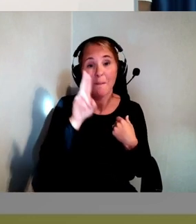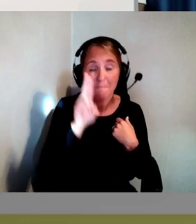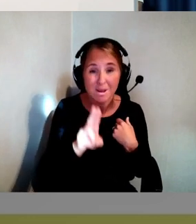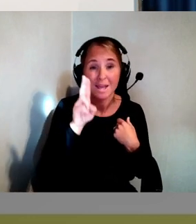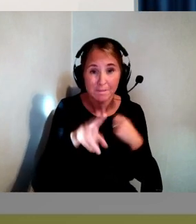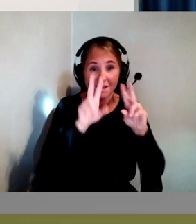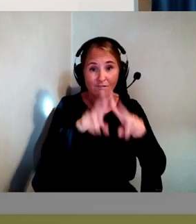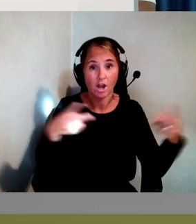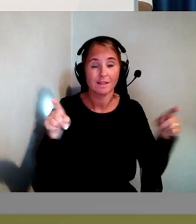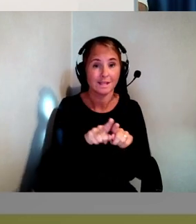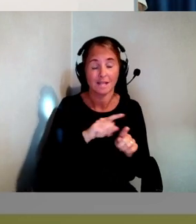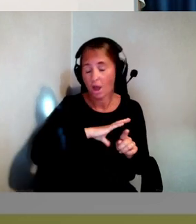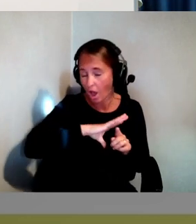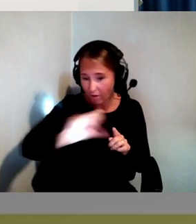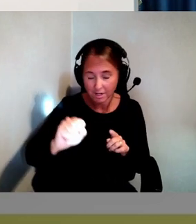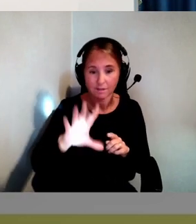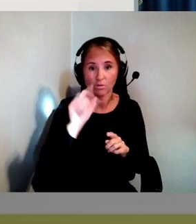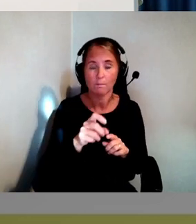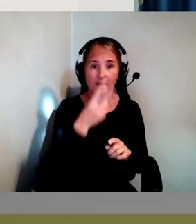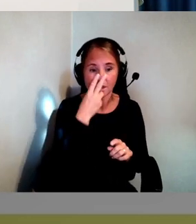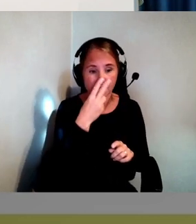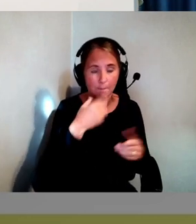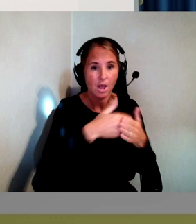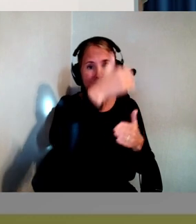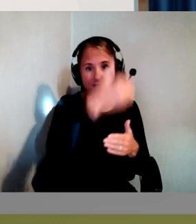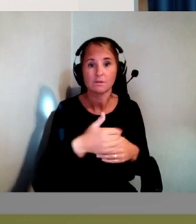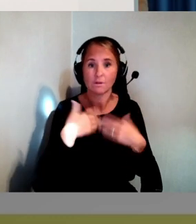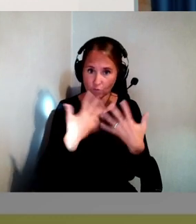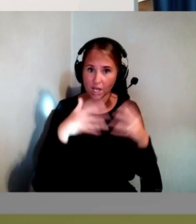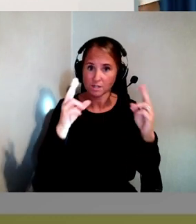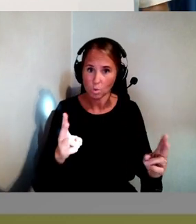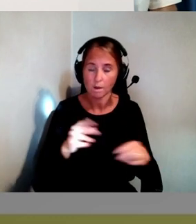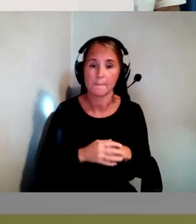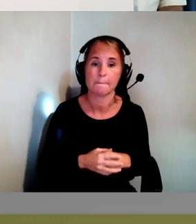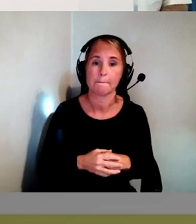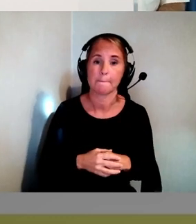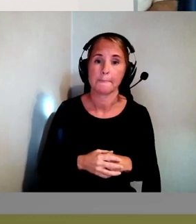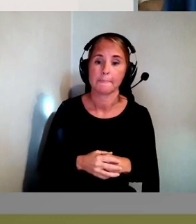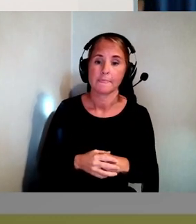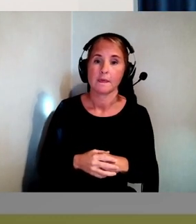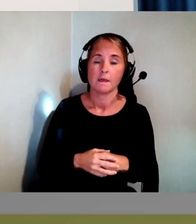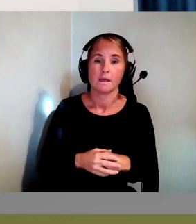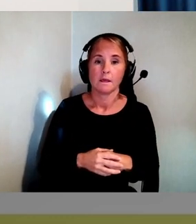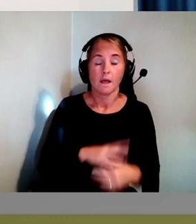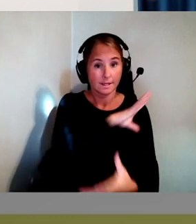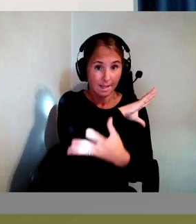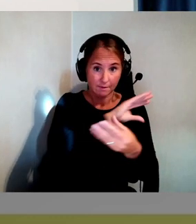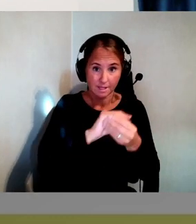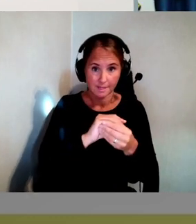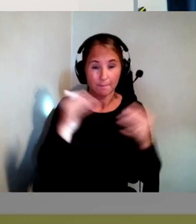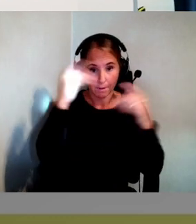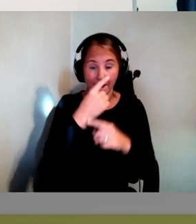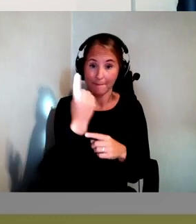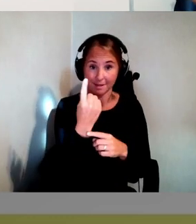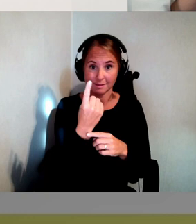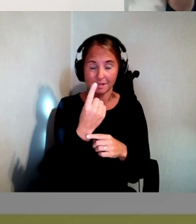nästan överallt jag går in i tittar så är det så eh återigen en sammanfattning då problem ett svag